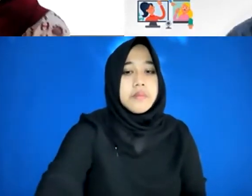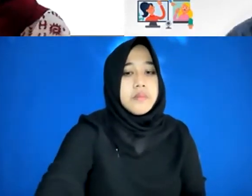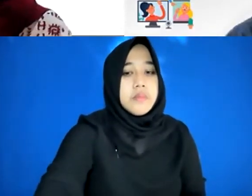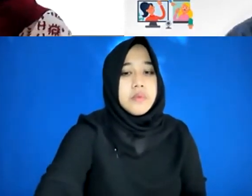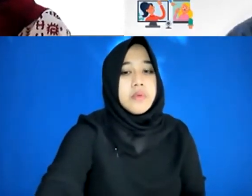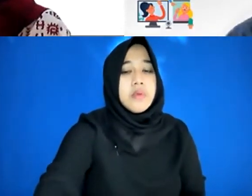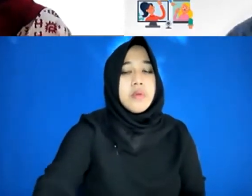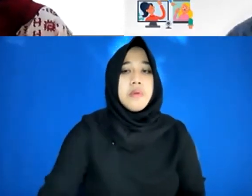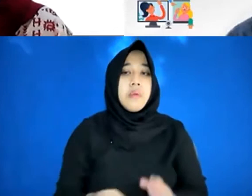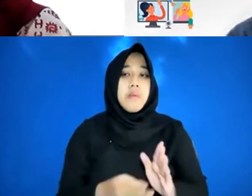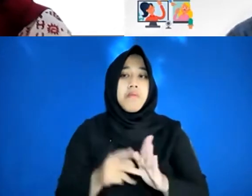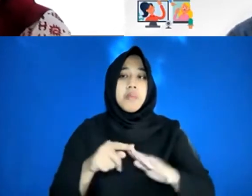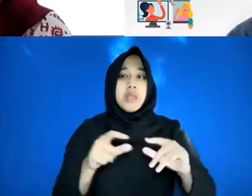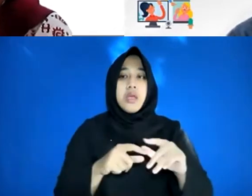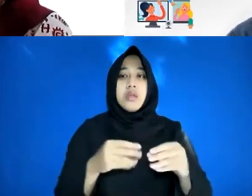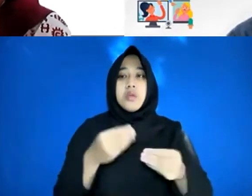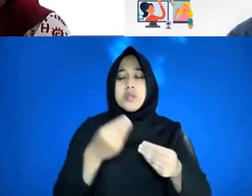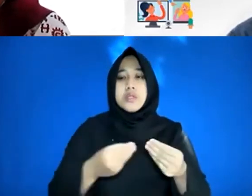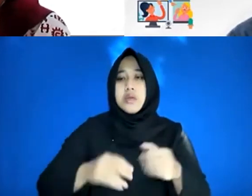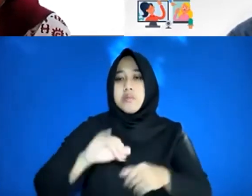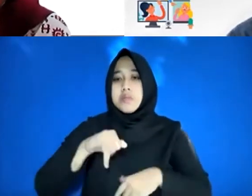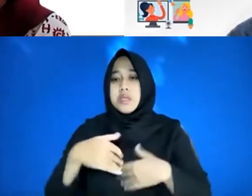kemitraan atau jejaring itu yang menjadi